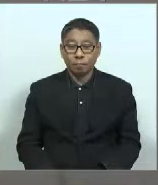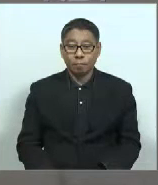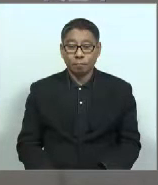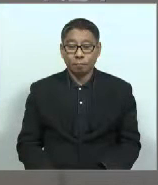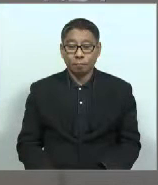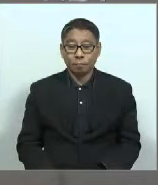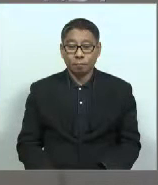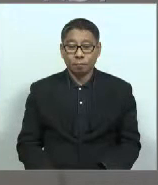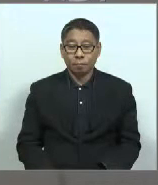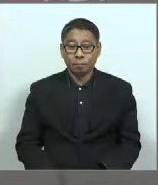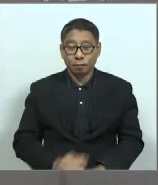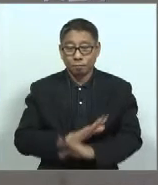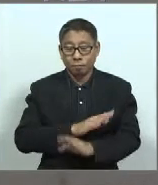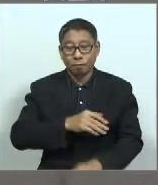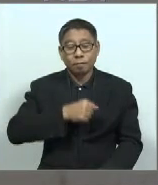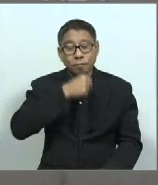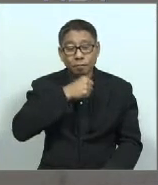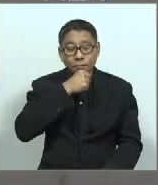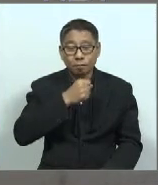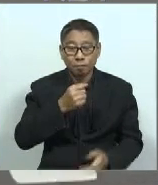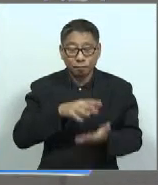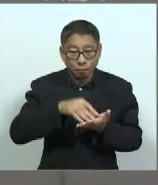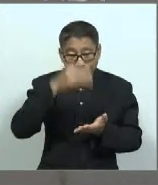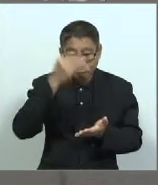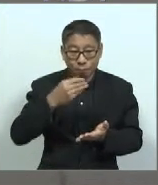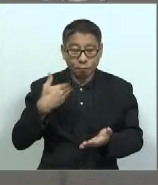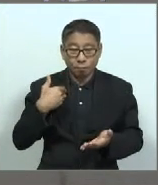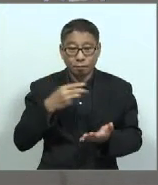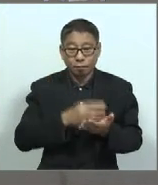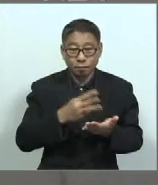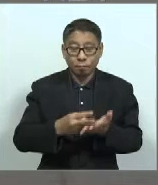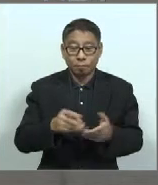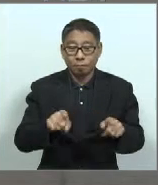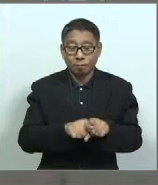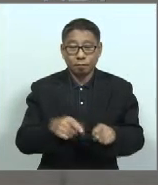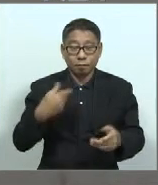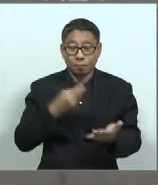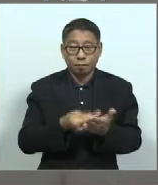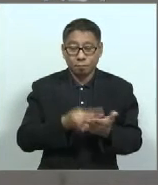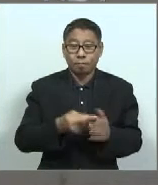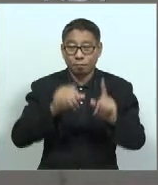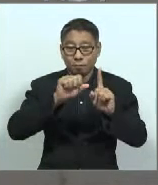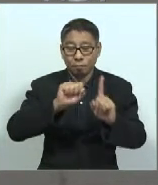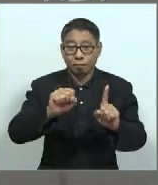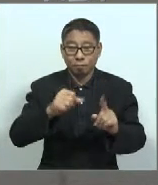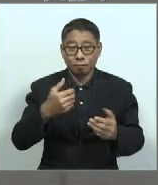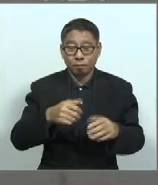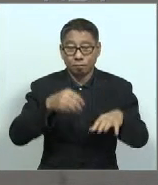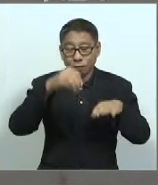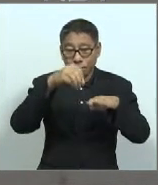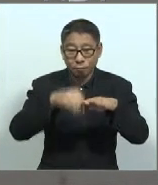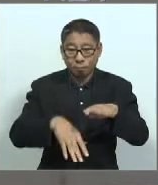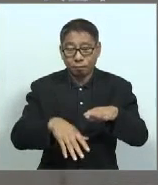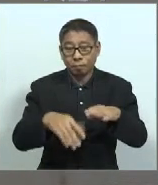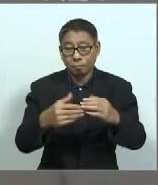อย่าเกียจคร้านการเรียนเร่งอุตสาห์มีวิชาเหมือนมีทรัพย์อยู่นับแสนจะตกถิ่นฐานใดไม่คงไม่แคลนถึงคับแค้น